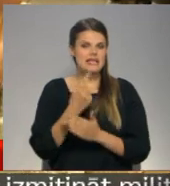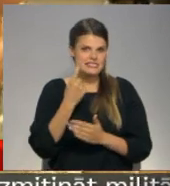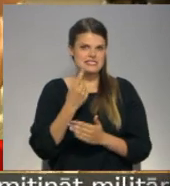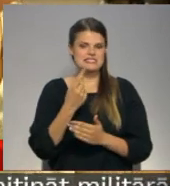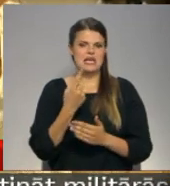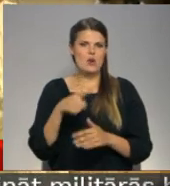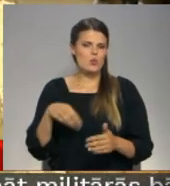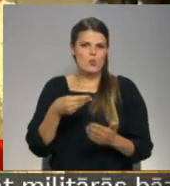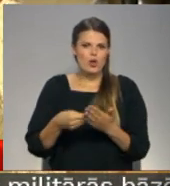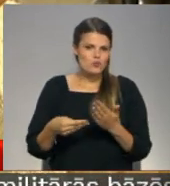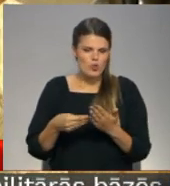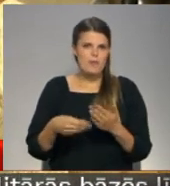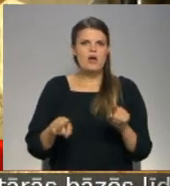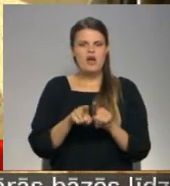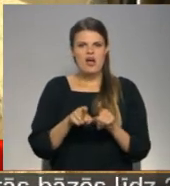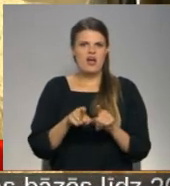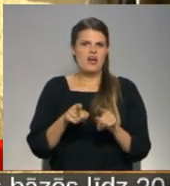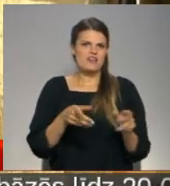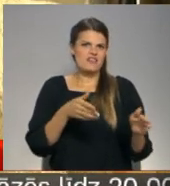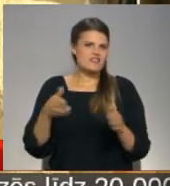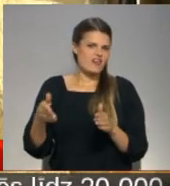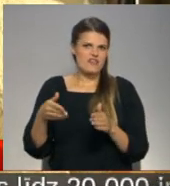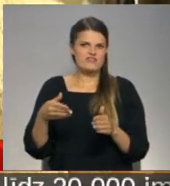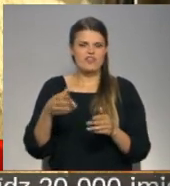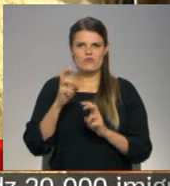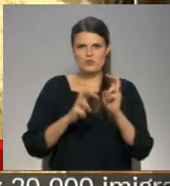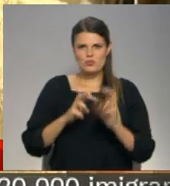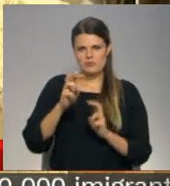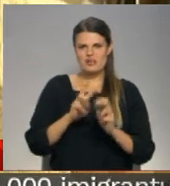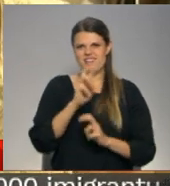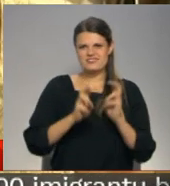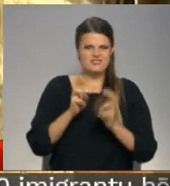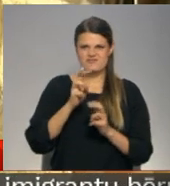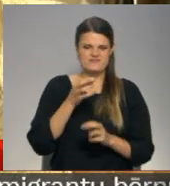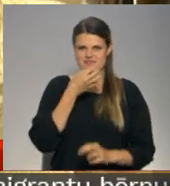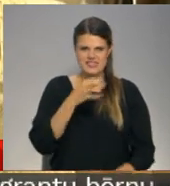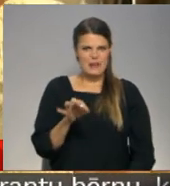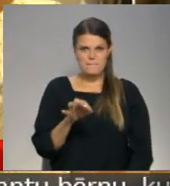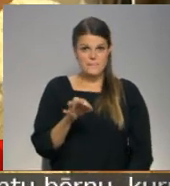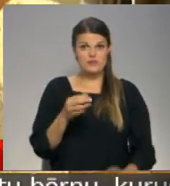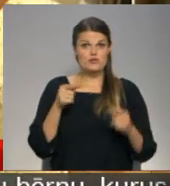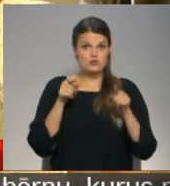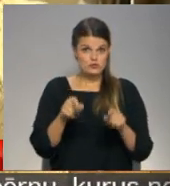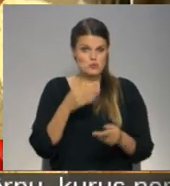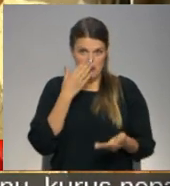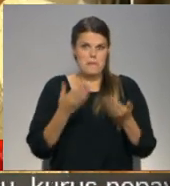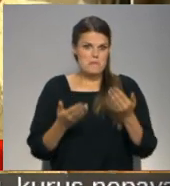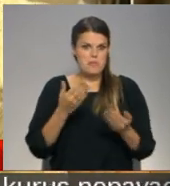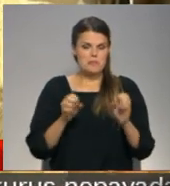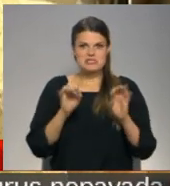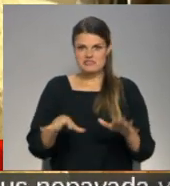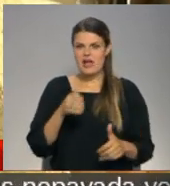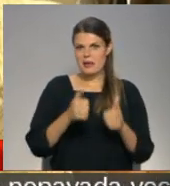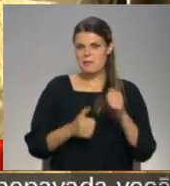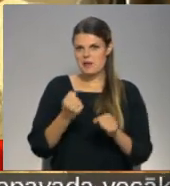ko nopērk arī vesus gatavus jau rūpnieciski ražotos, un tas vairs nav tas. Un šo pamēģināju no svaigā